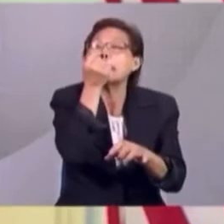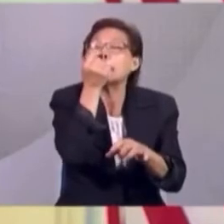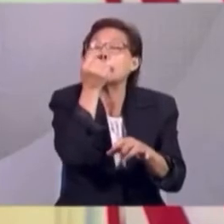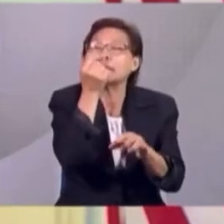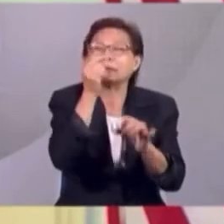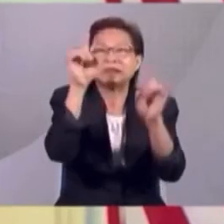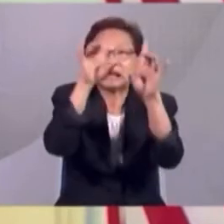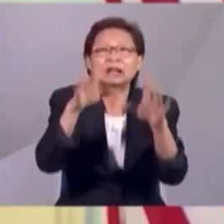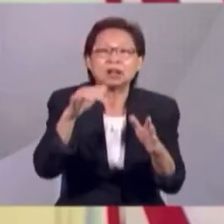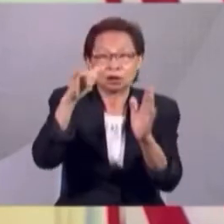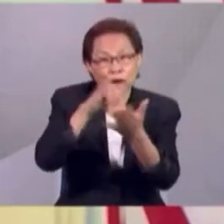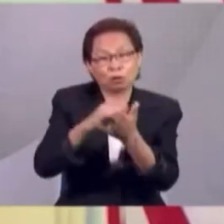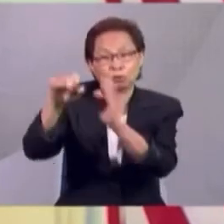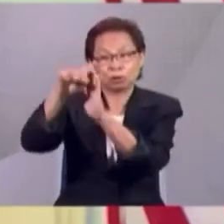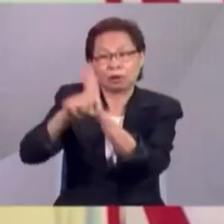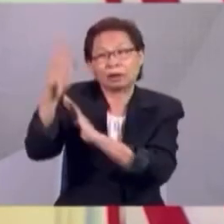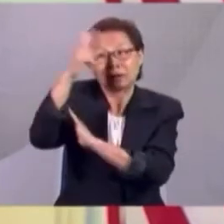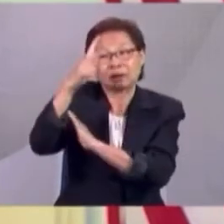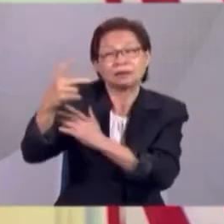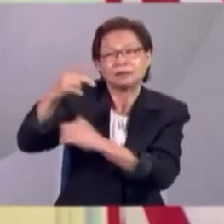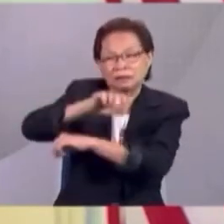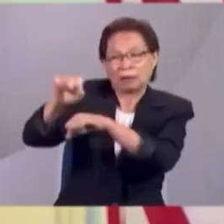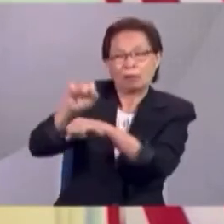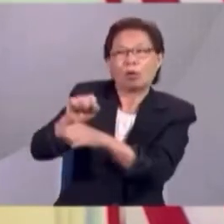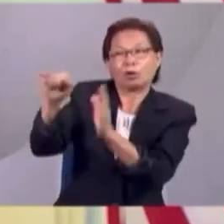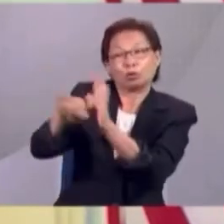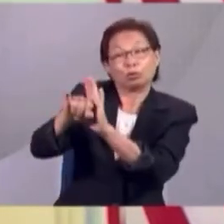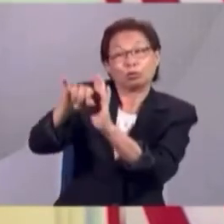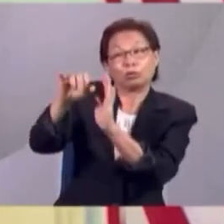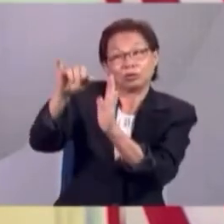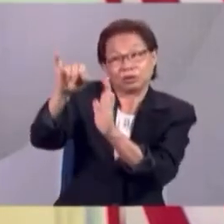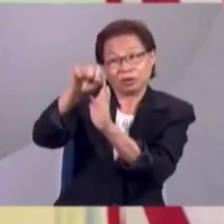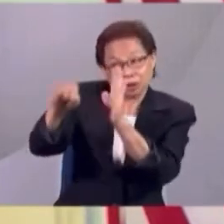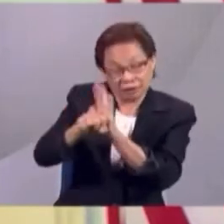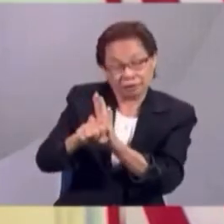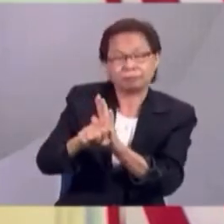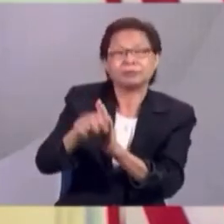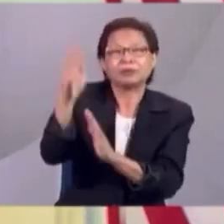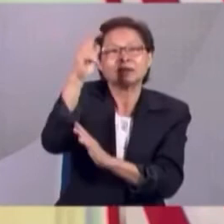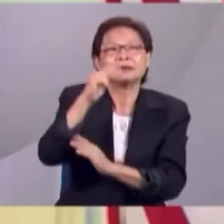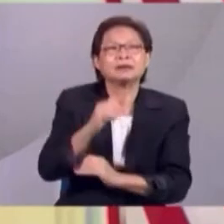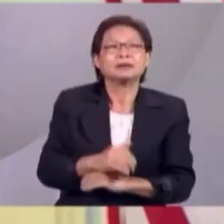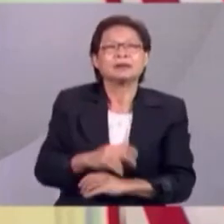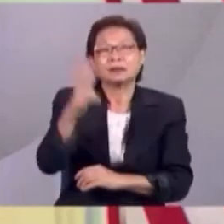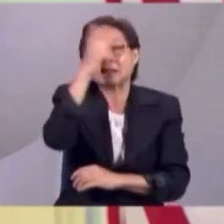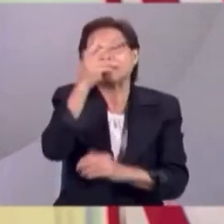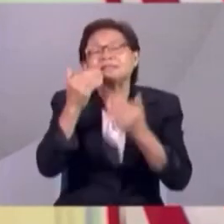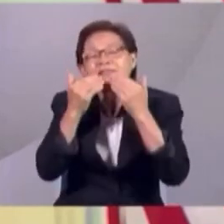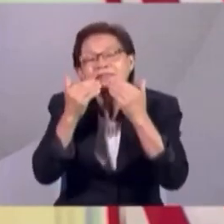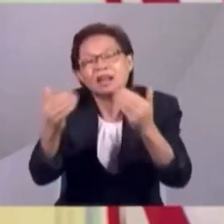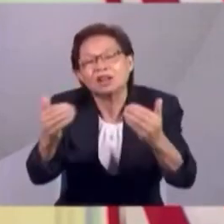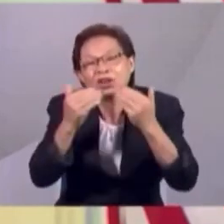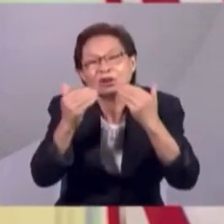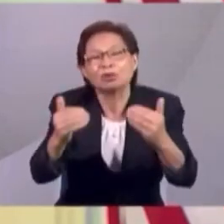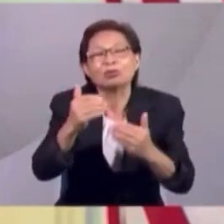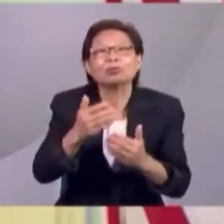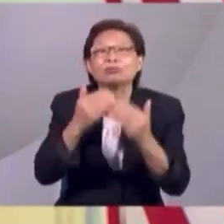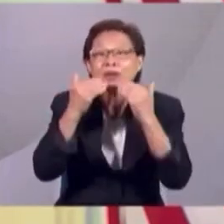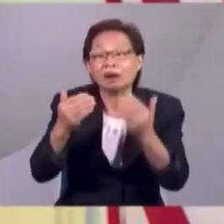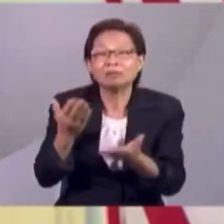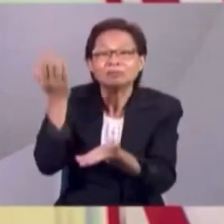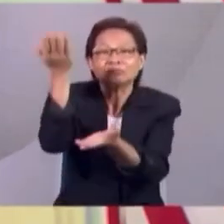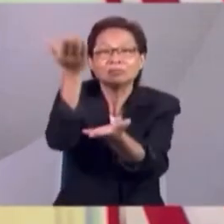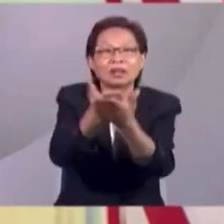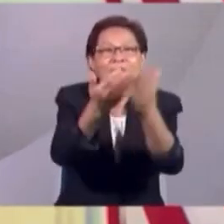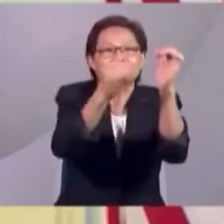yang diberikan oleh kerajaan Singapura. Kerajaan, terima kasih kerana telah menerima tawaran daripada